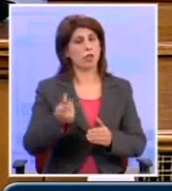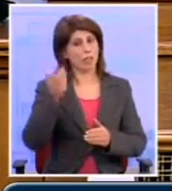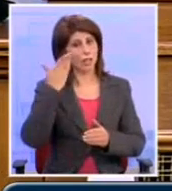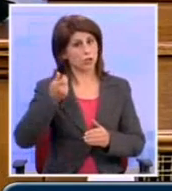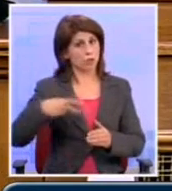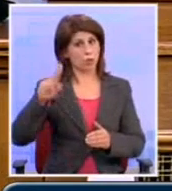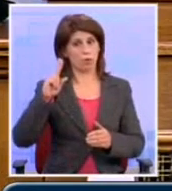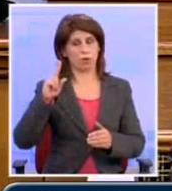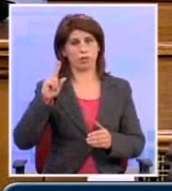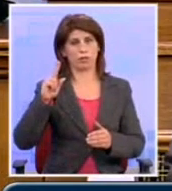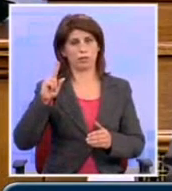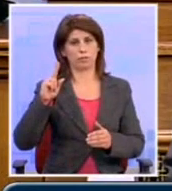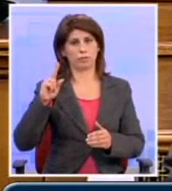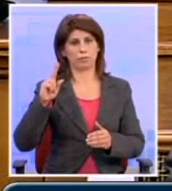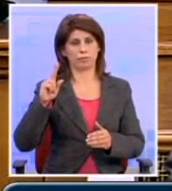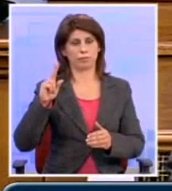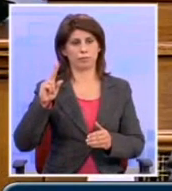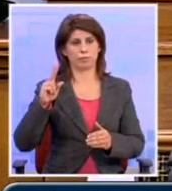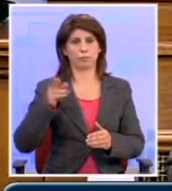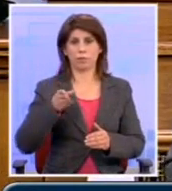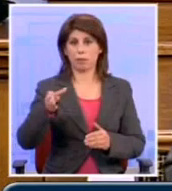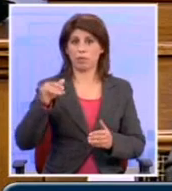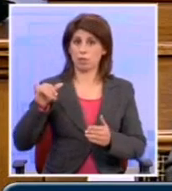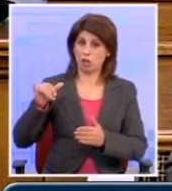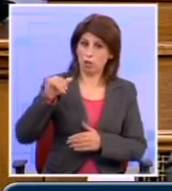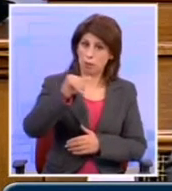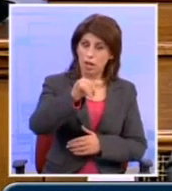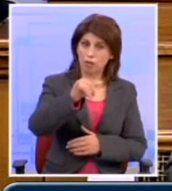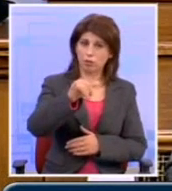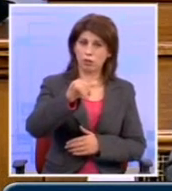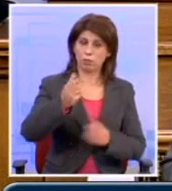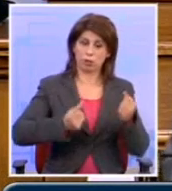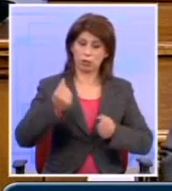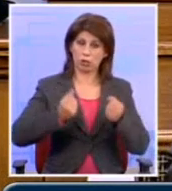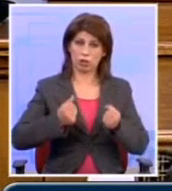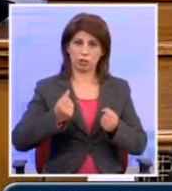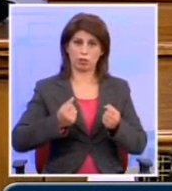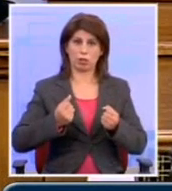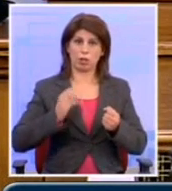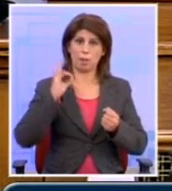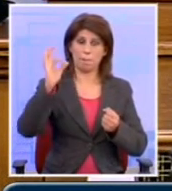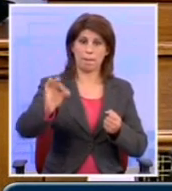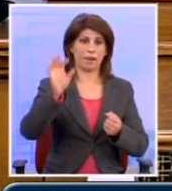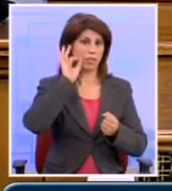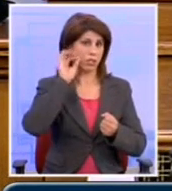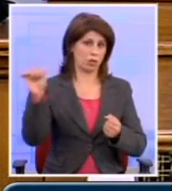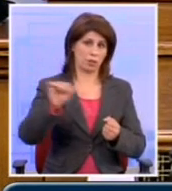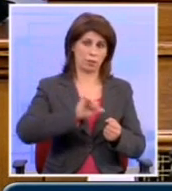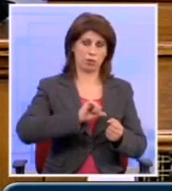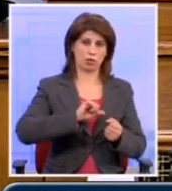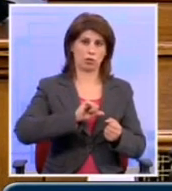περισσότερο να πας με το αεροπλάνο, με το αυτοκίνητο, συγγνώμη, μέχρι Θεσσαλονίκη και να επιστρέψεις.